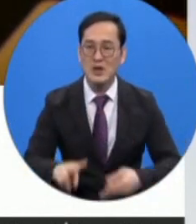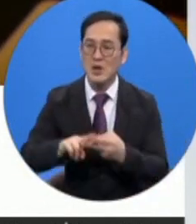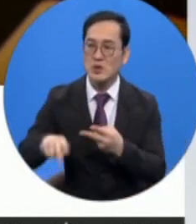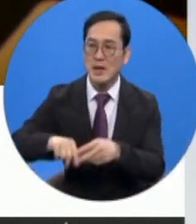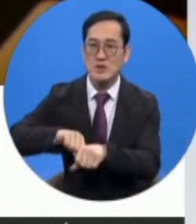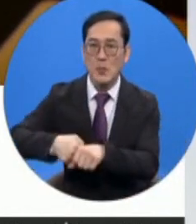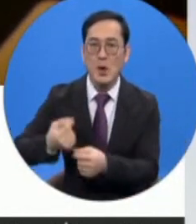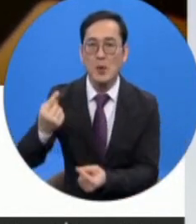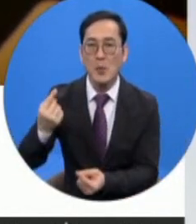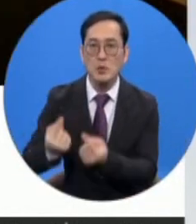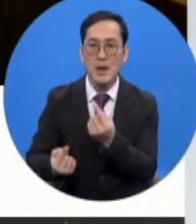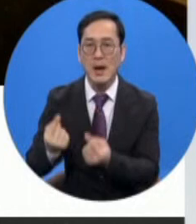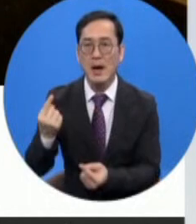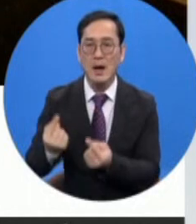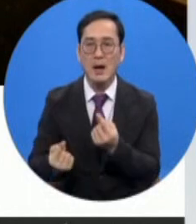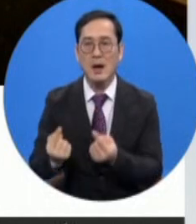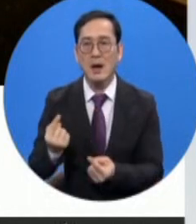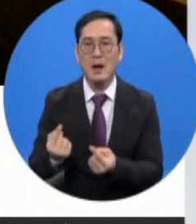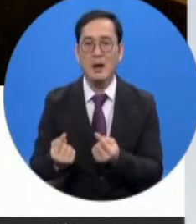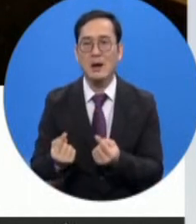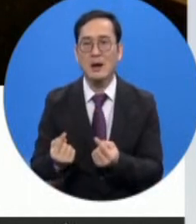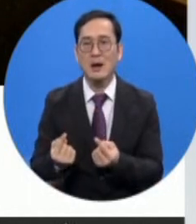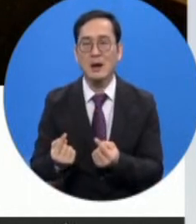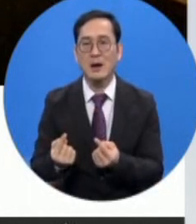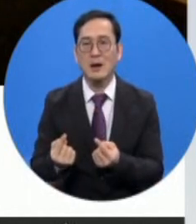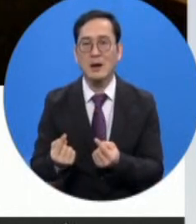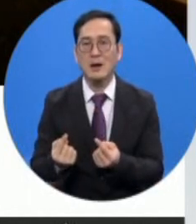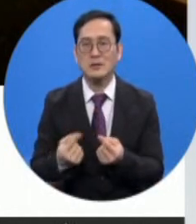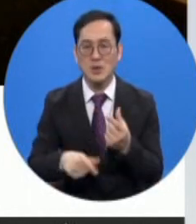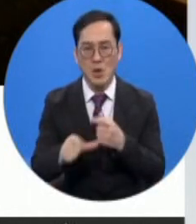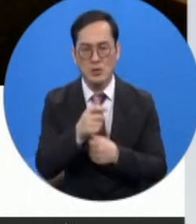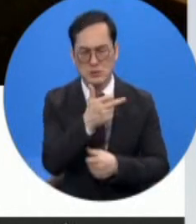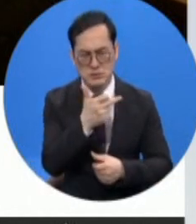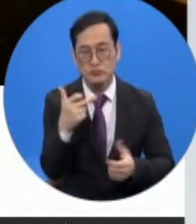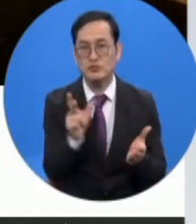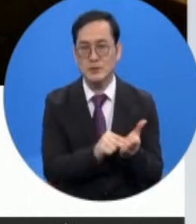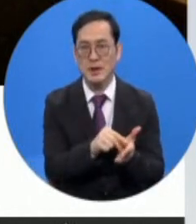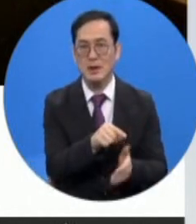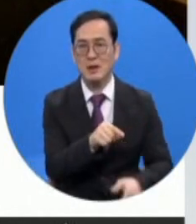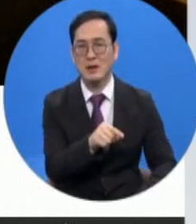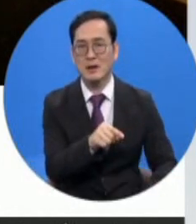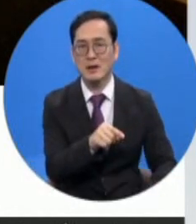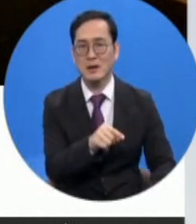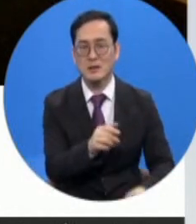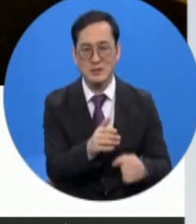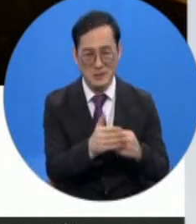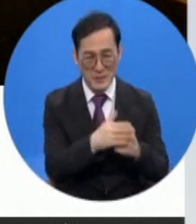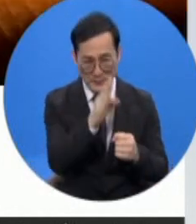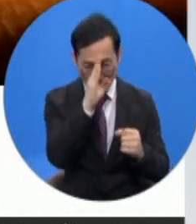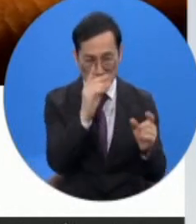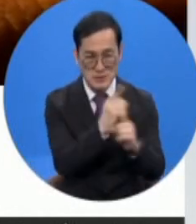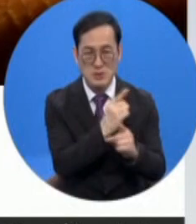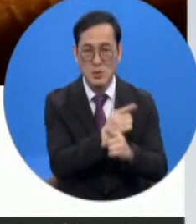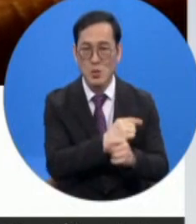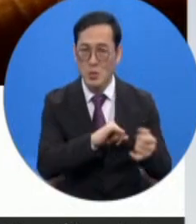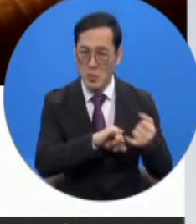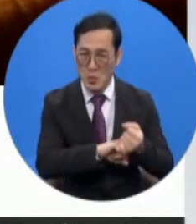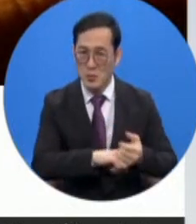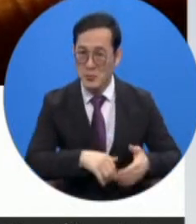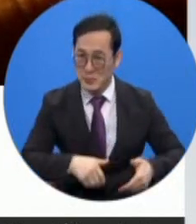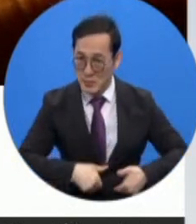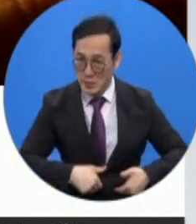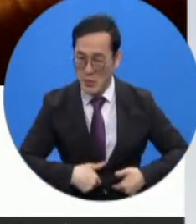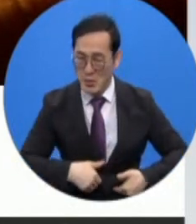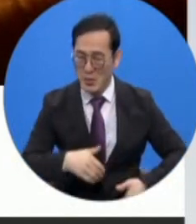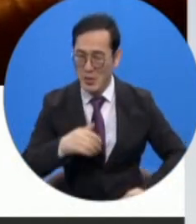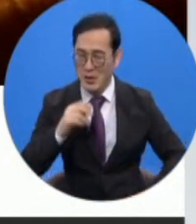것보다도 진짜로 한 사람의 인생이 걸린 문제일 수도 있기 때문에 치료가 굉장히 중요할 수 있겠다. 그 정도 수준인가 그런 생각이 듭니다. 성매매